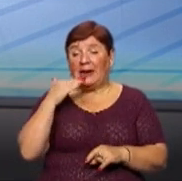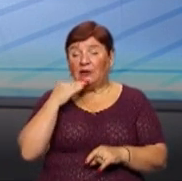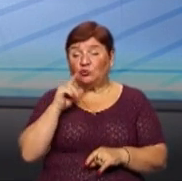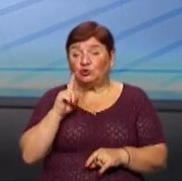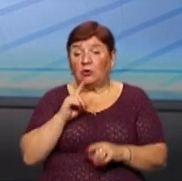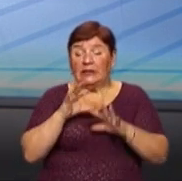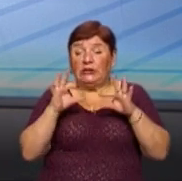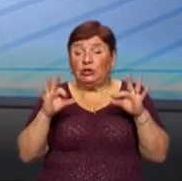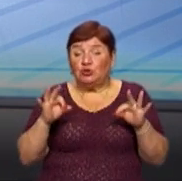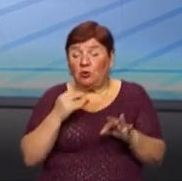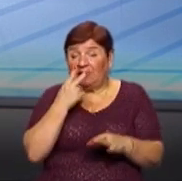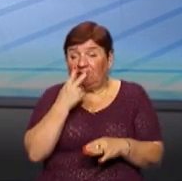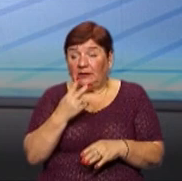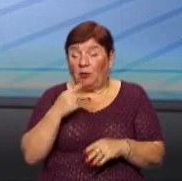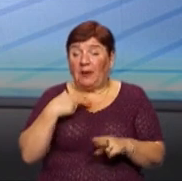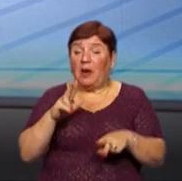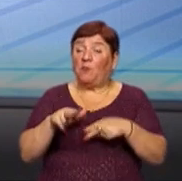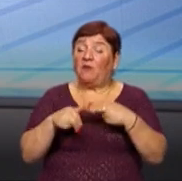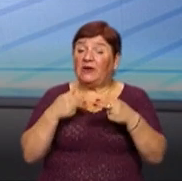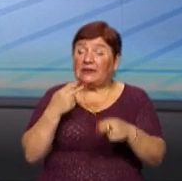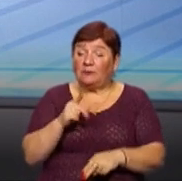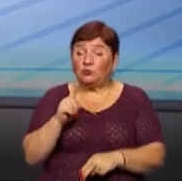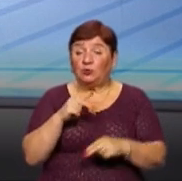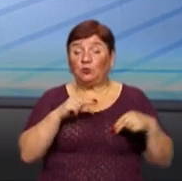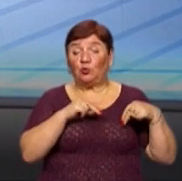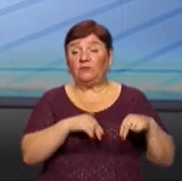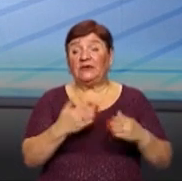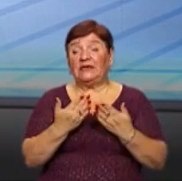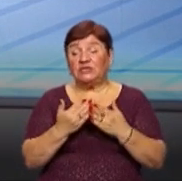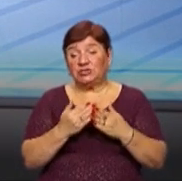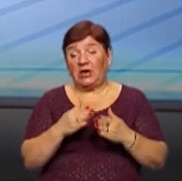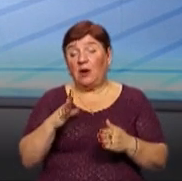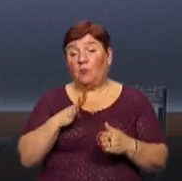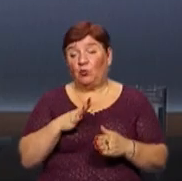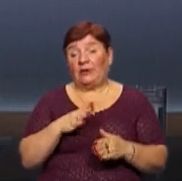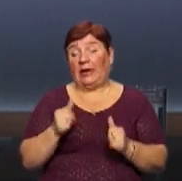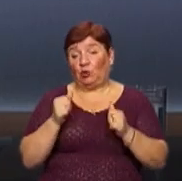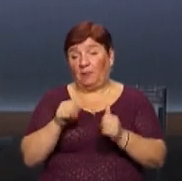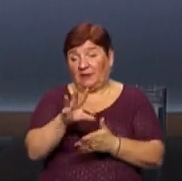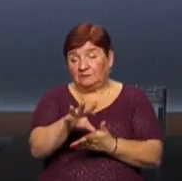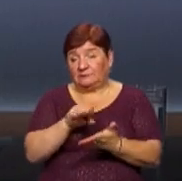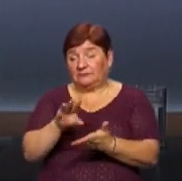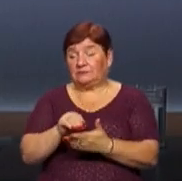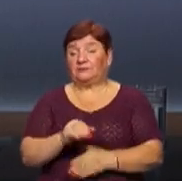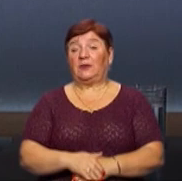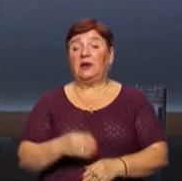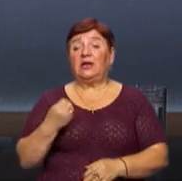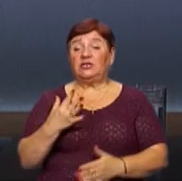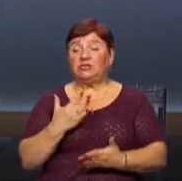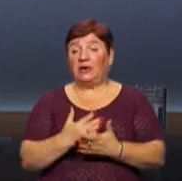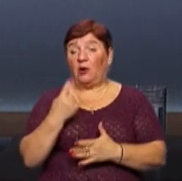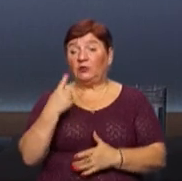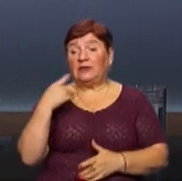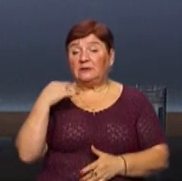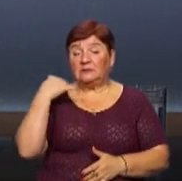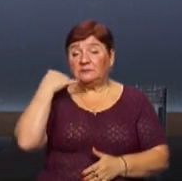вичитати, або не виправлена. Тобто ми повертаємо для того, щоб ці книжки трудові були просто опрацьовані. У нас є ще один телефонний дзвіночок.